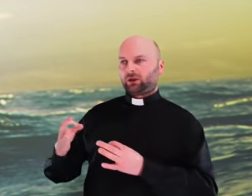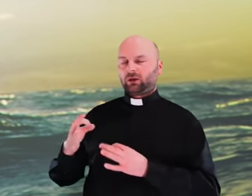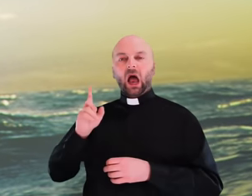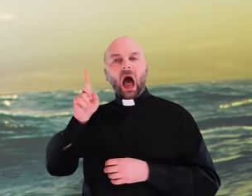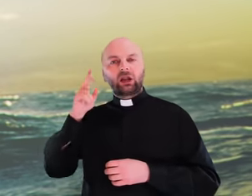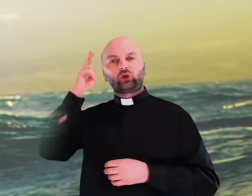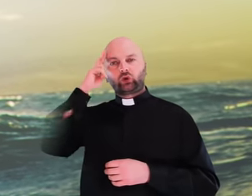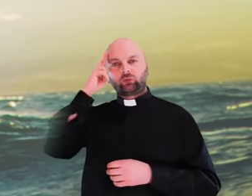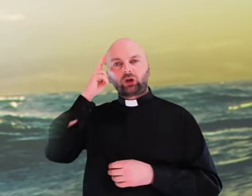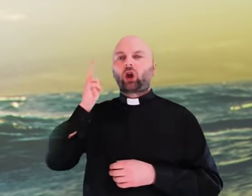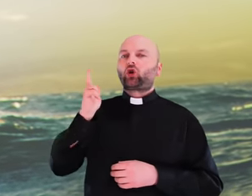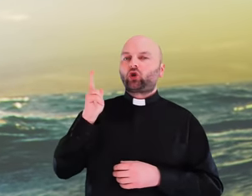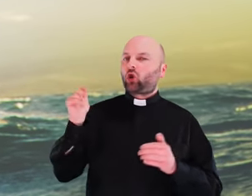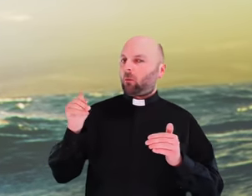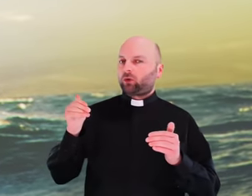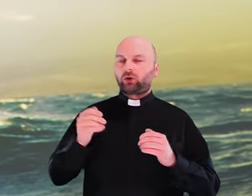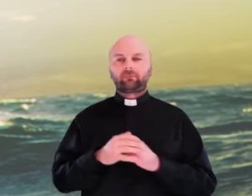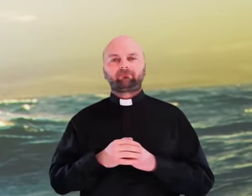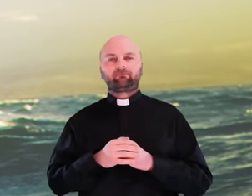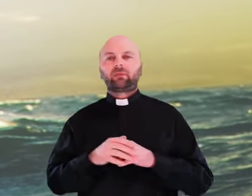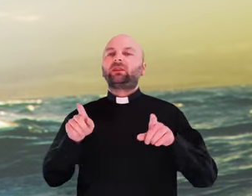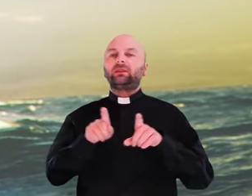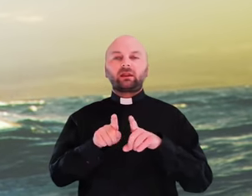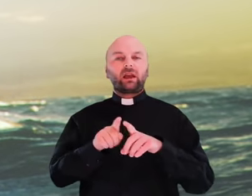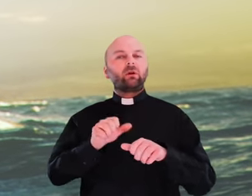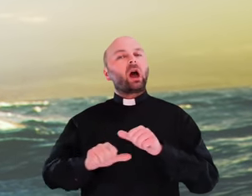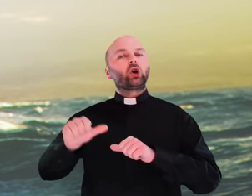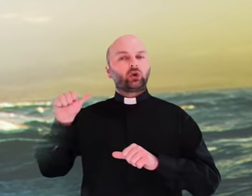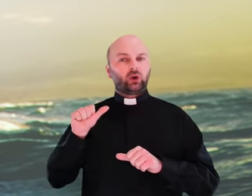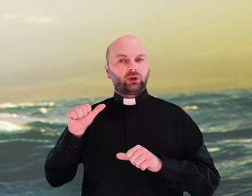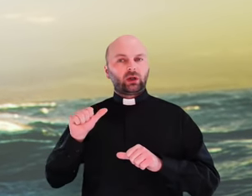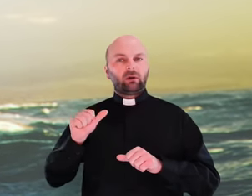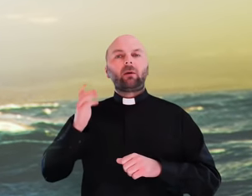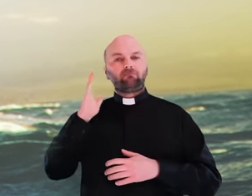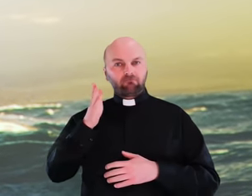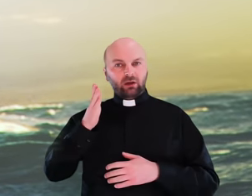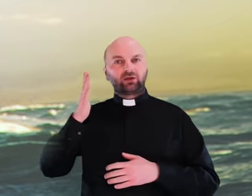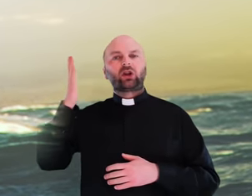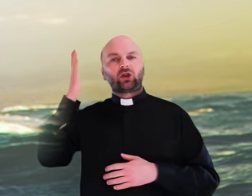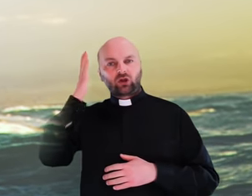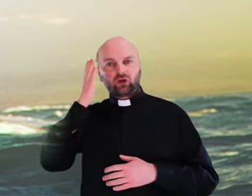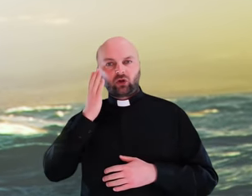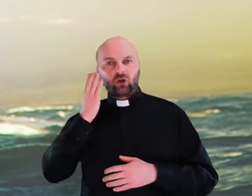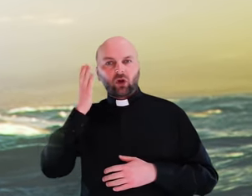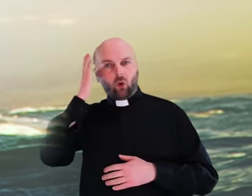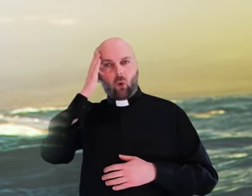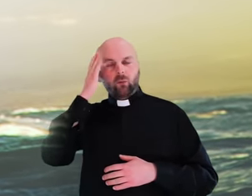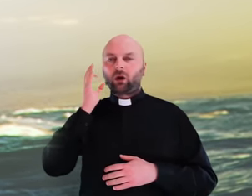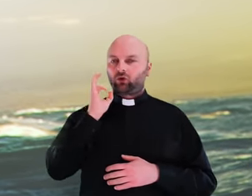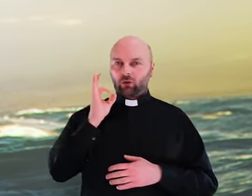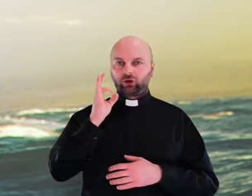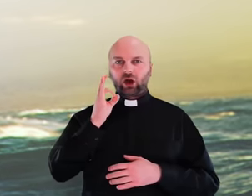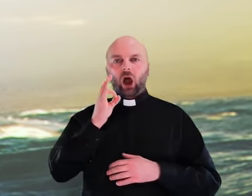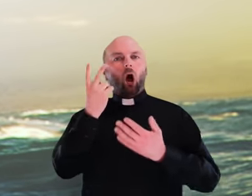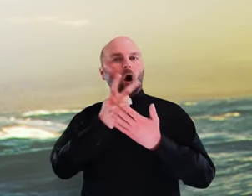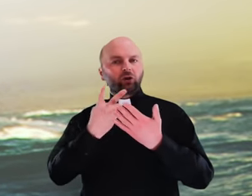zrozumieć to może tylko ten, kto tak jak w poprzedniej części będzie mu umiał dobrze odczytywać symbole. Kto